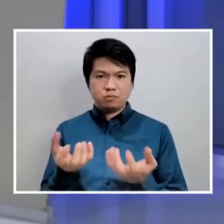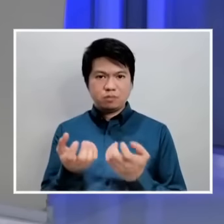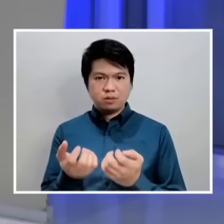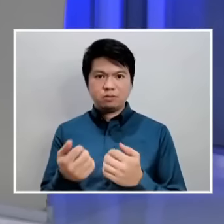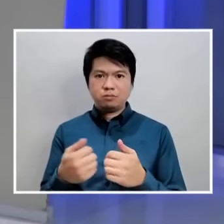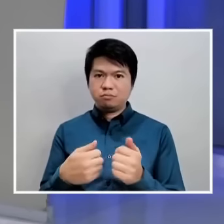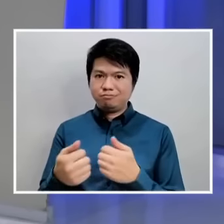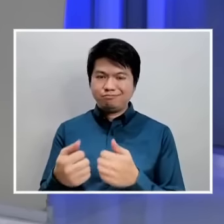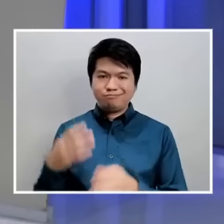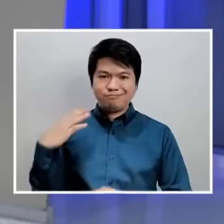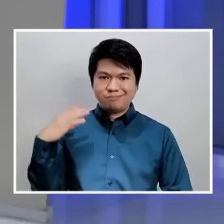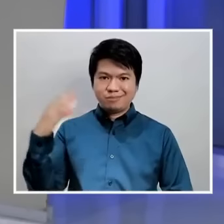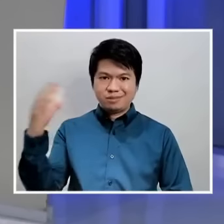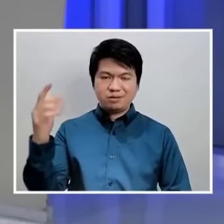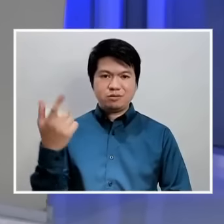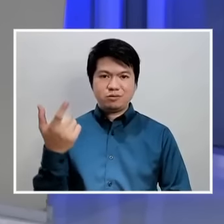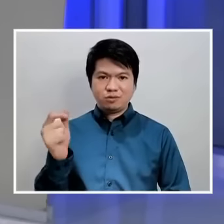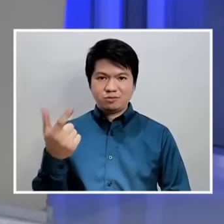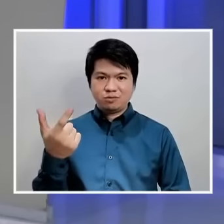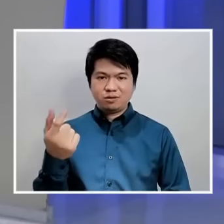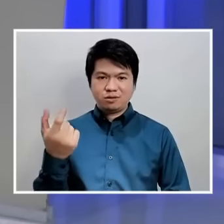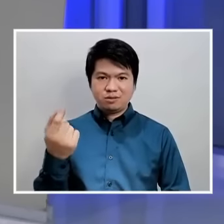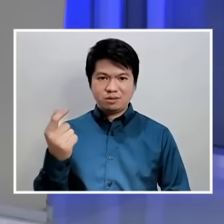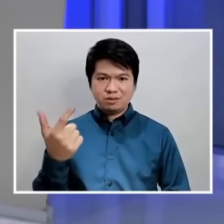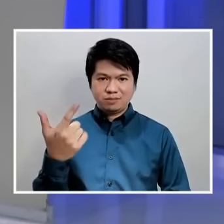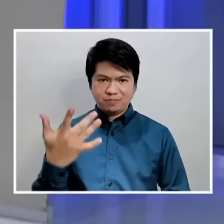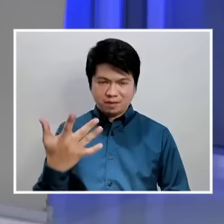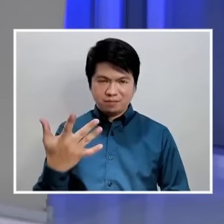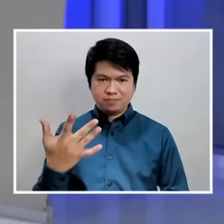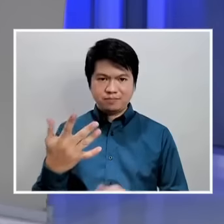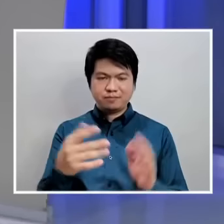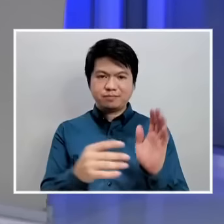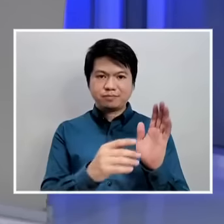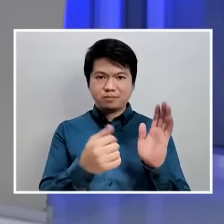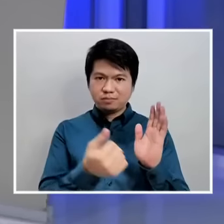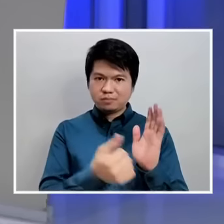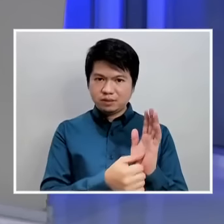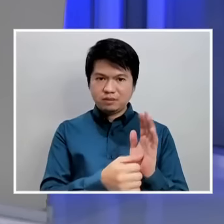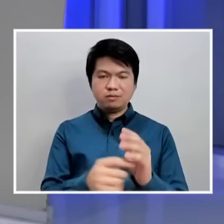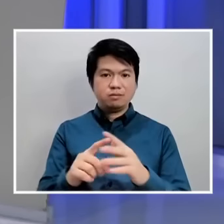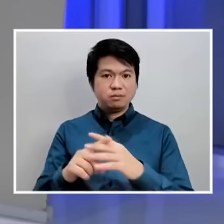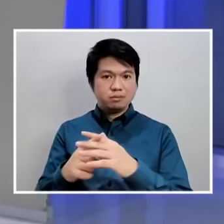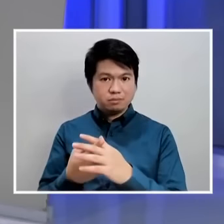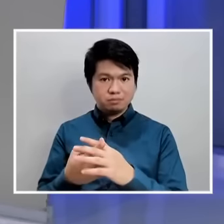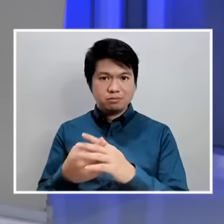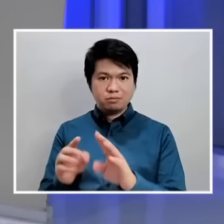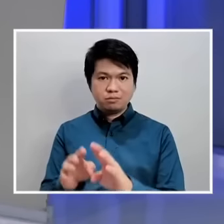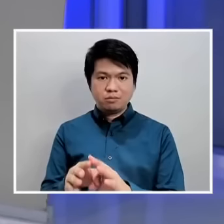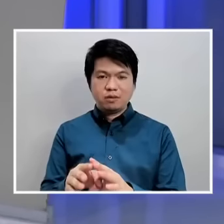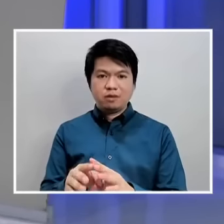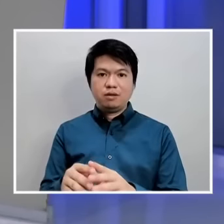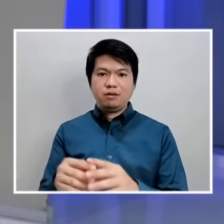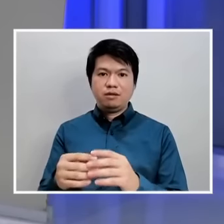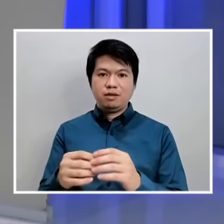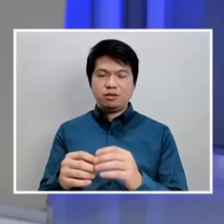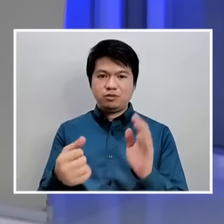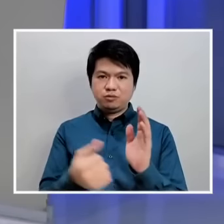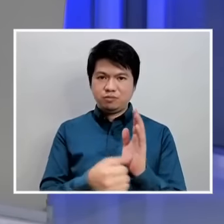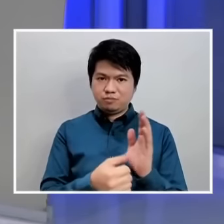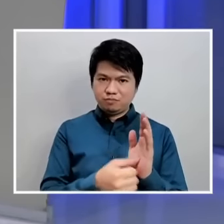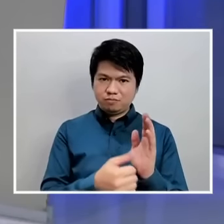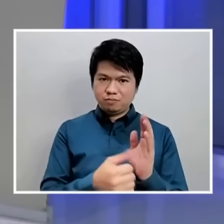halalan 2025. Nagsisilbi rin itong panimula ng tinatawag na election fever na nangyayari